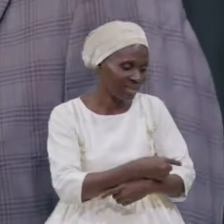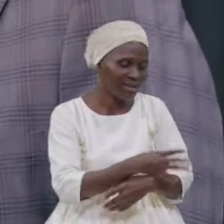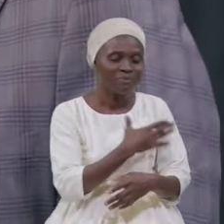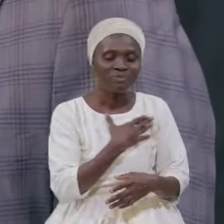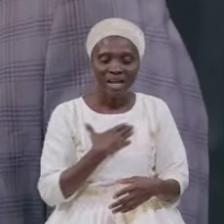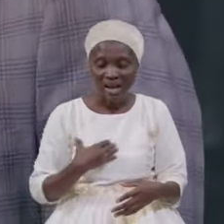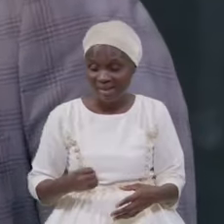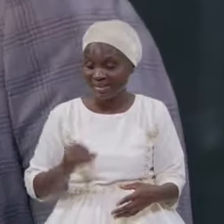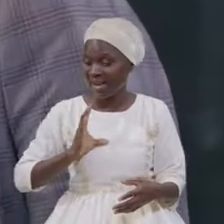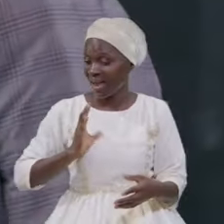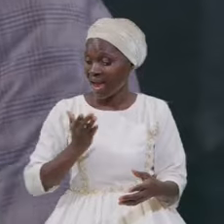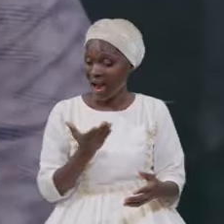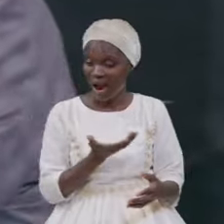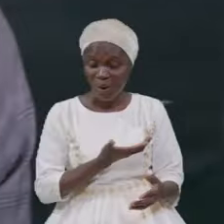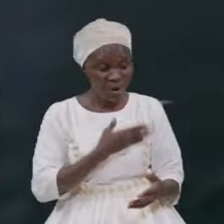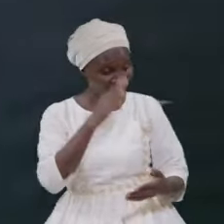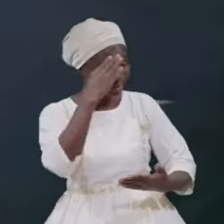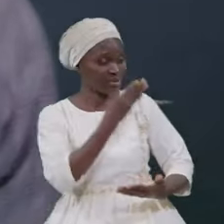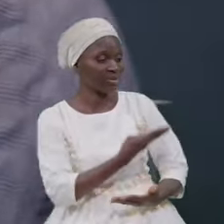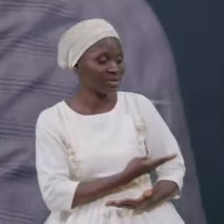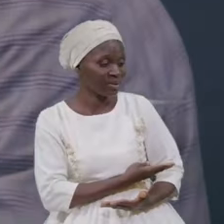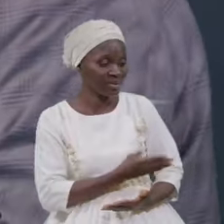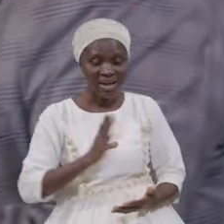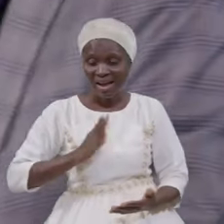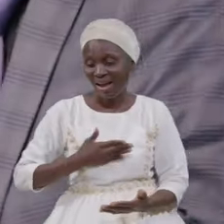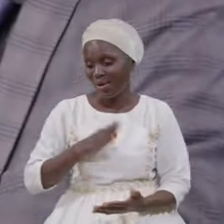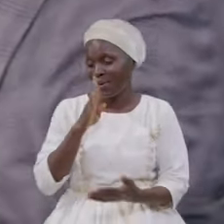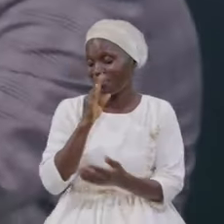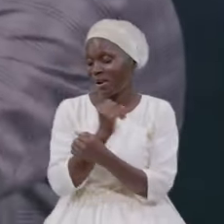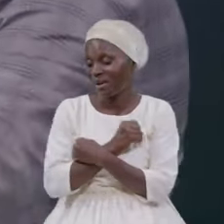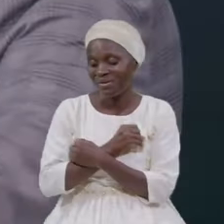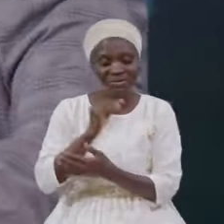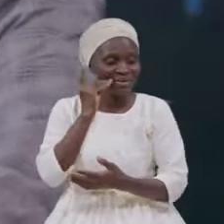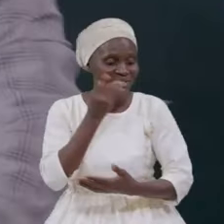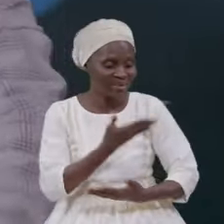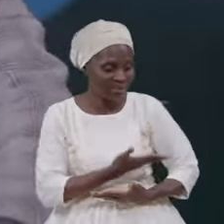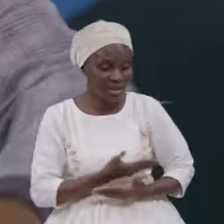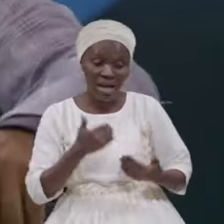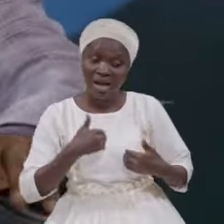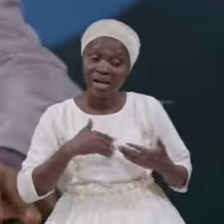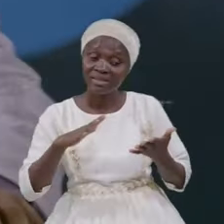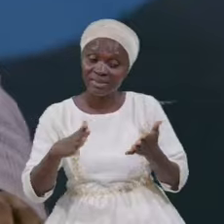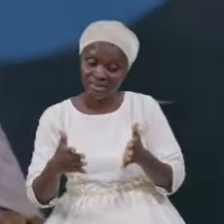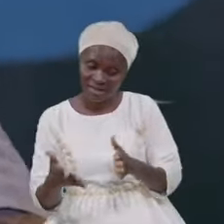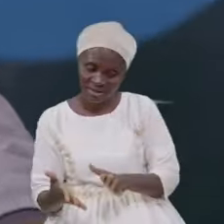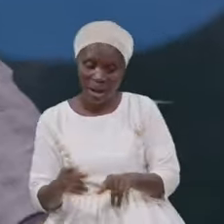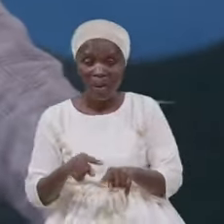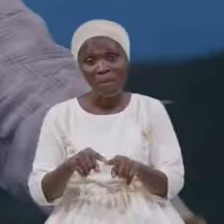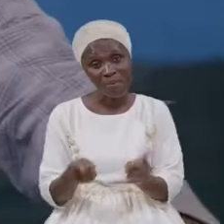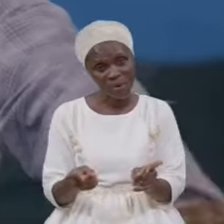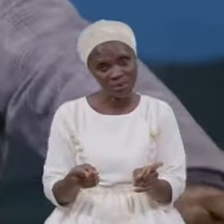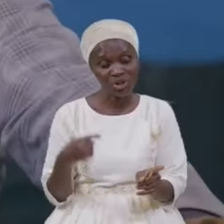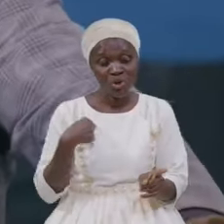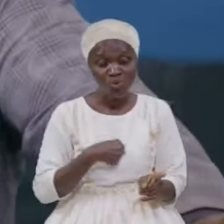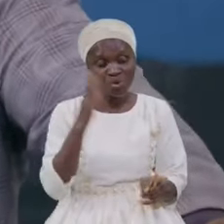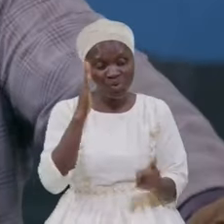à notre fils. Notre fille bien-aimée est partie. Mais nous allons prier pour